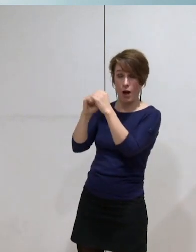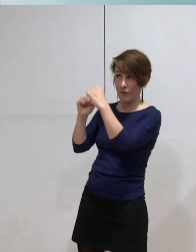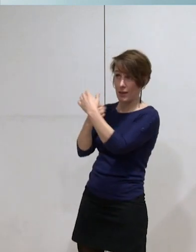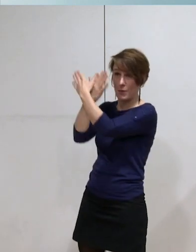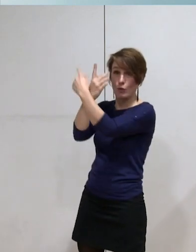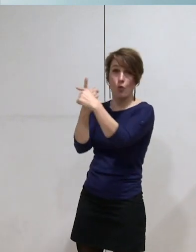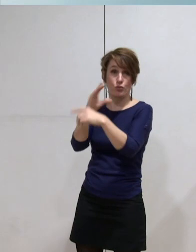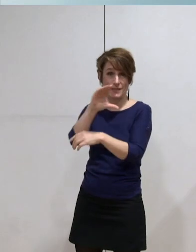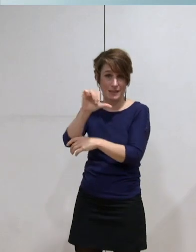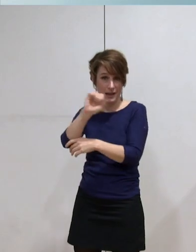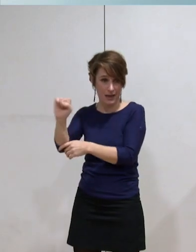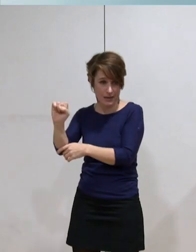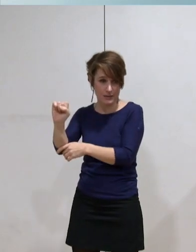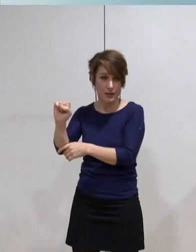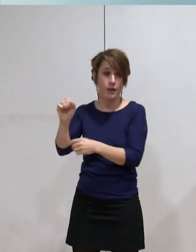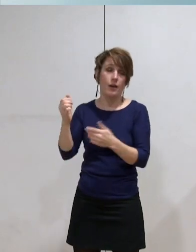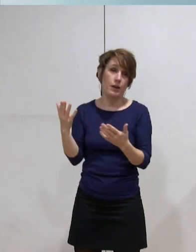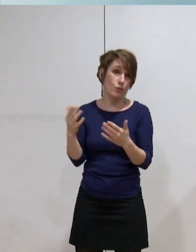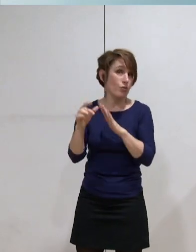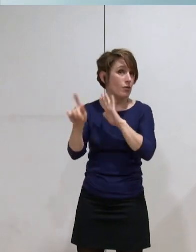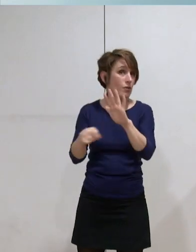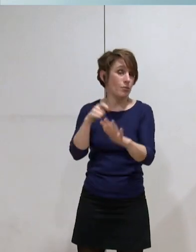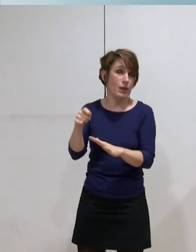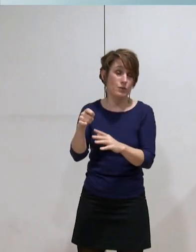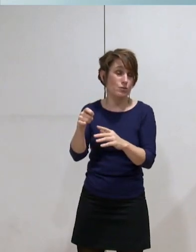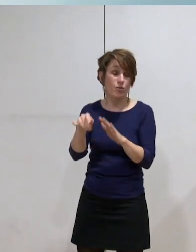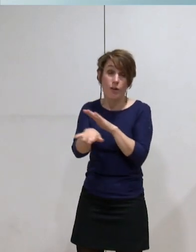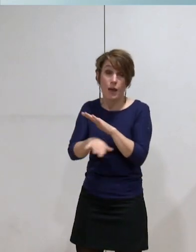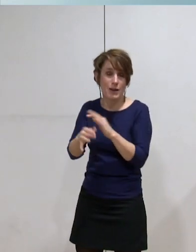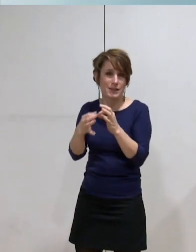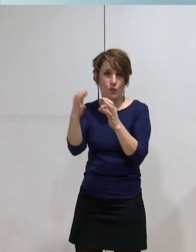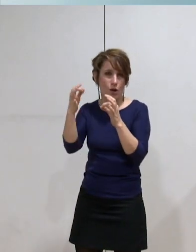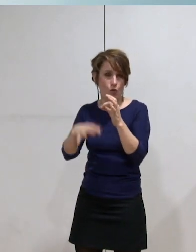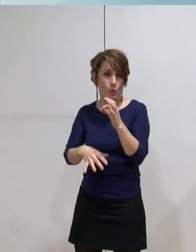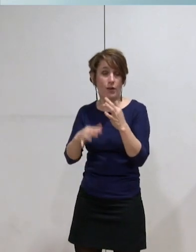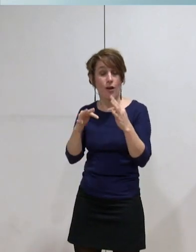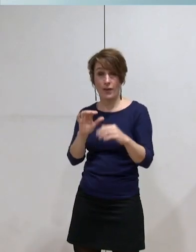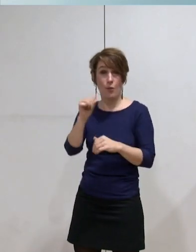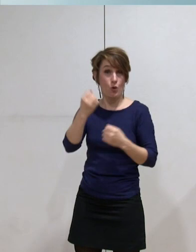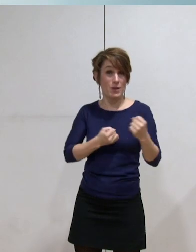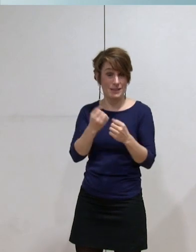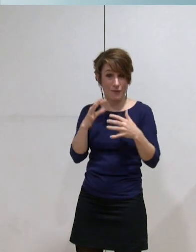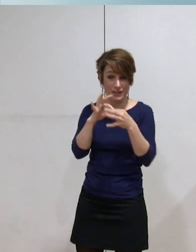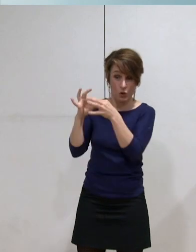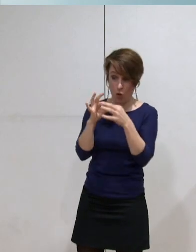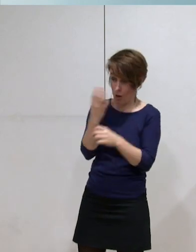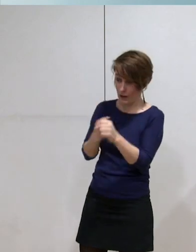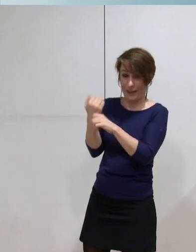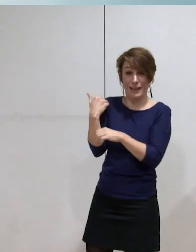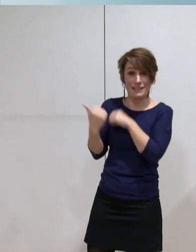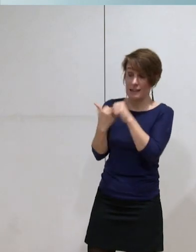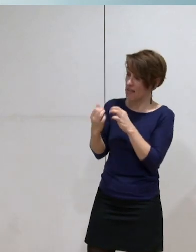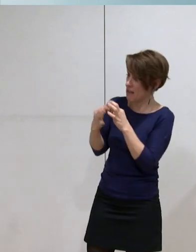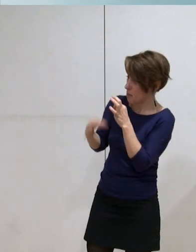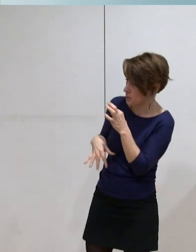CCAS en s'appuyant bien évidemment sur le bilan des premiers services communs créés cette année